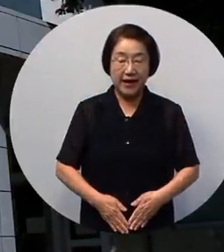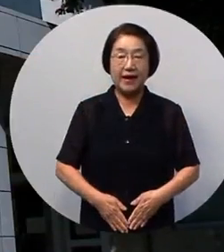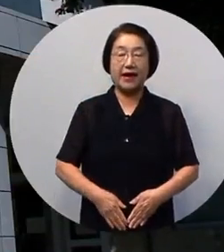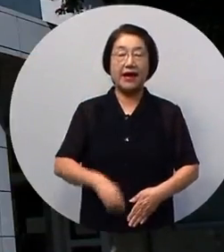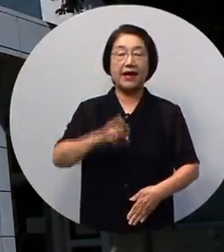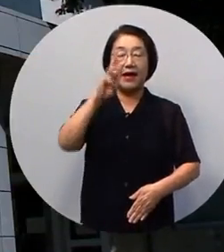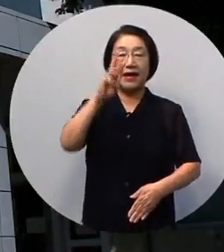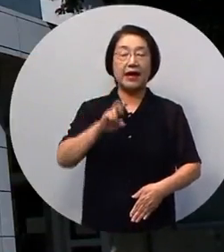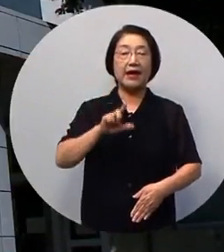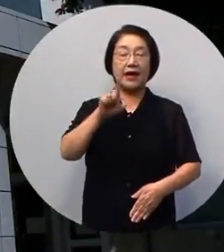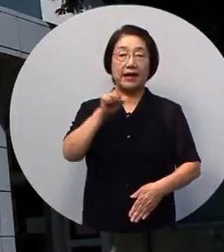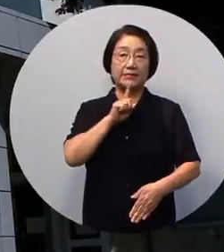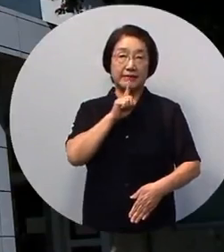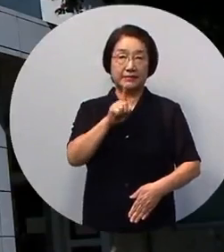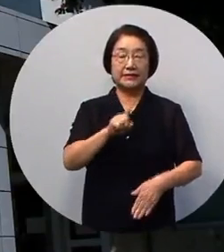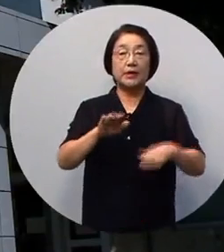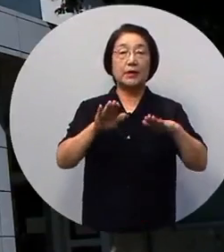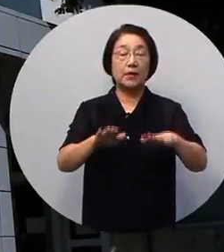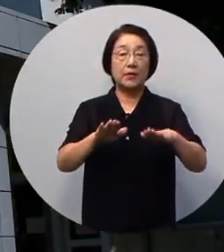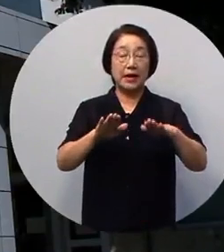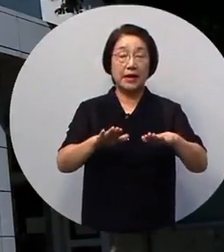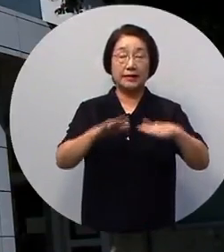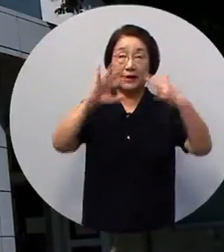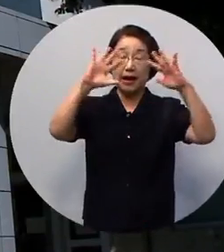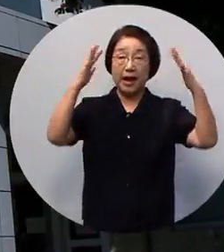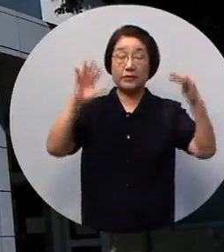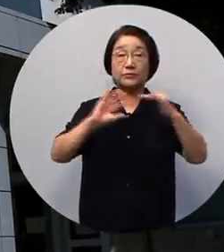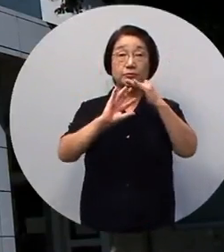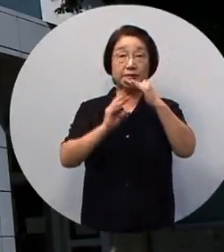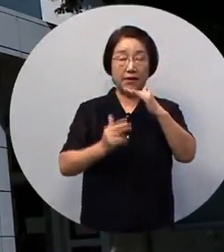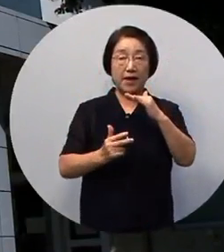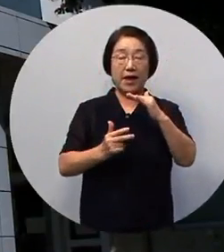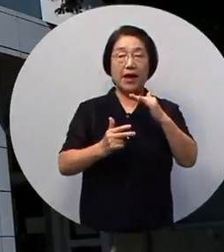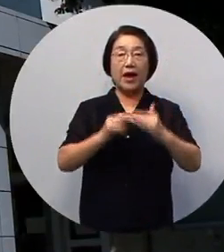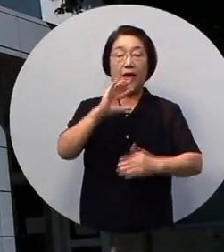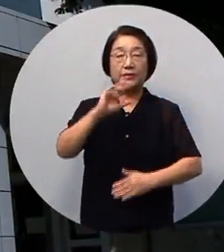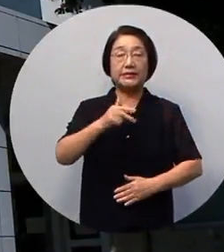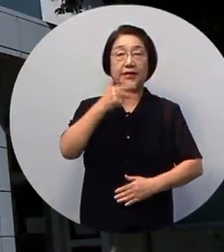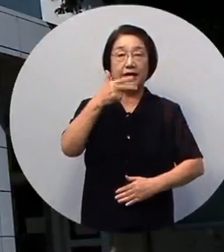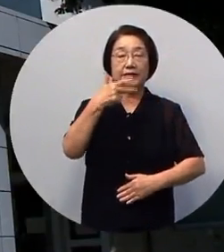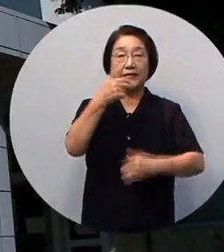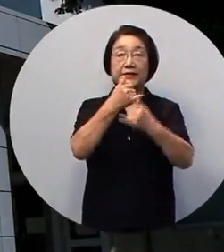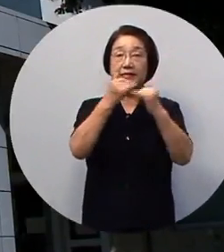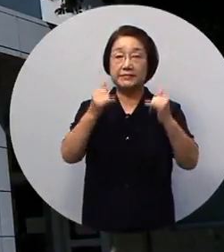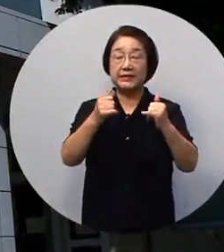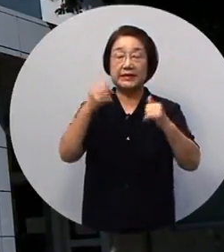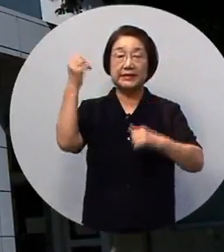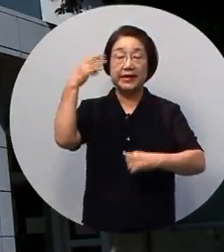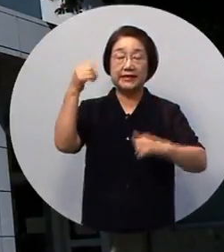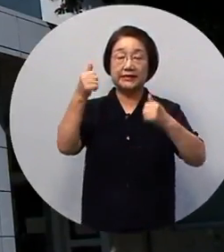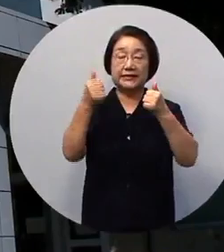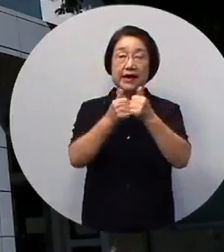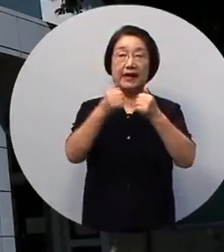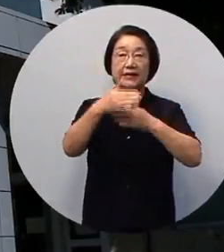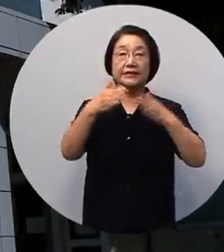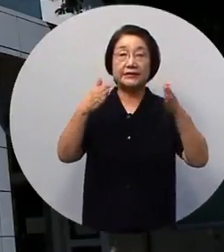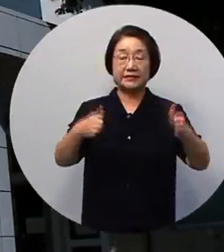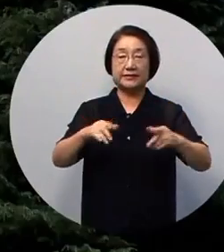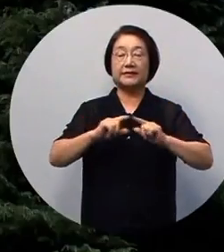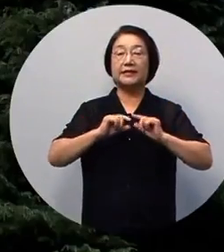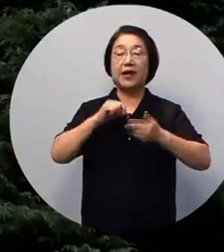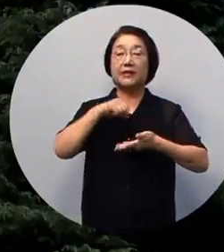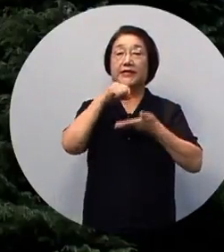川上彩香です。今回のカラフル藤沢は、藤沢市市民電子会議室についてお伝えしたいと思